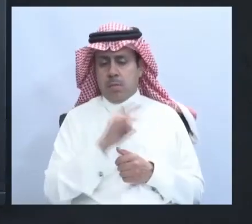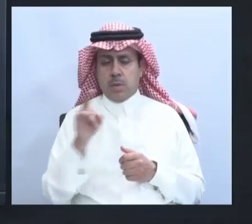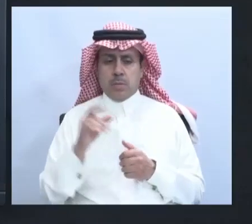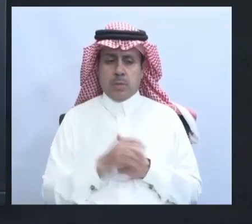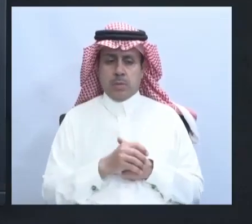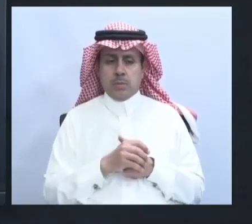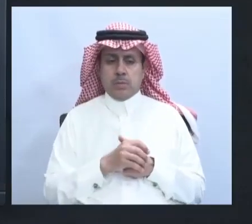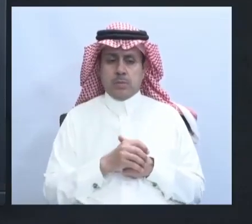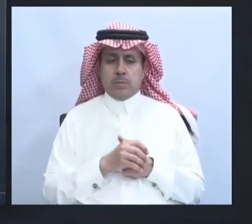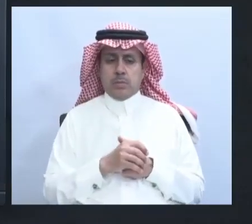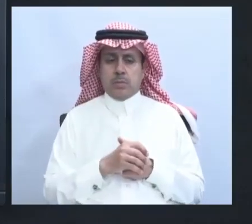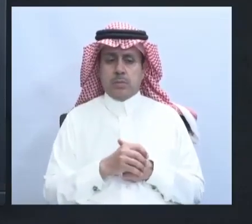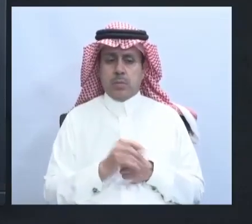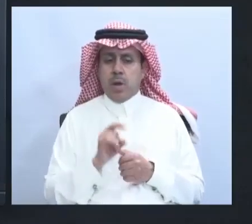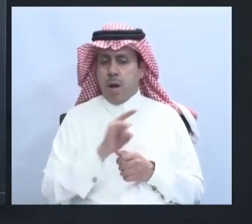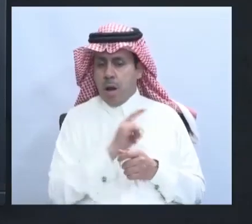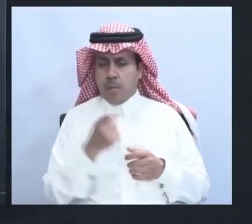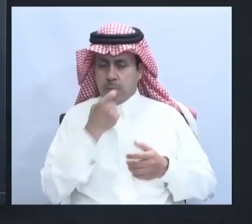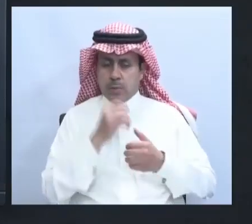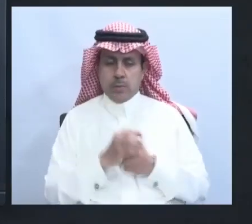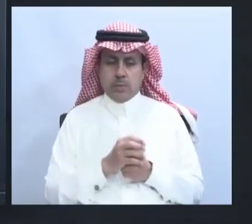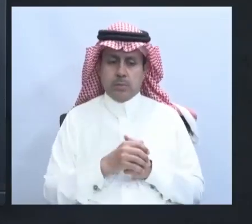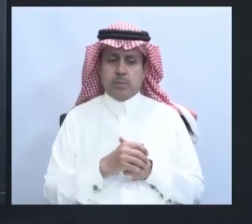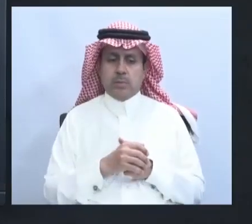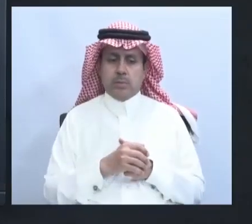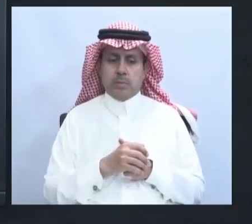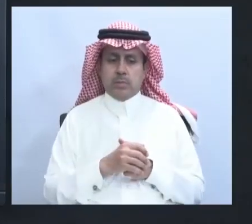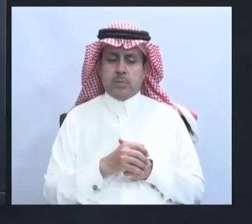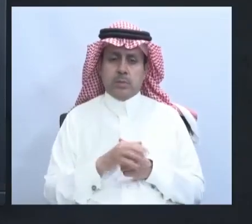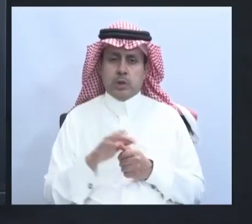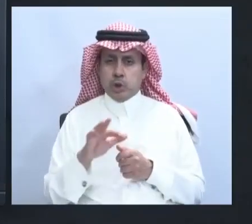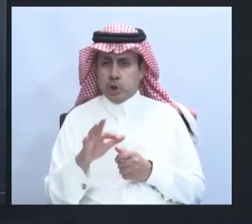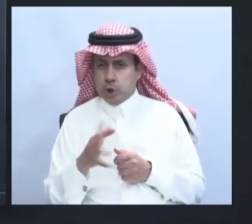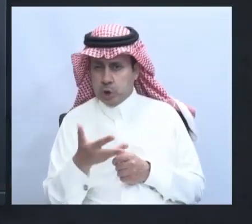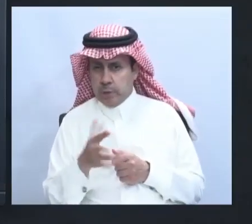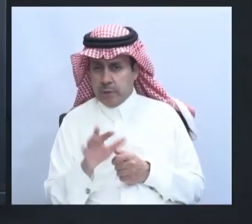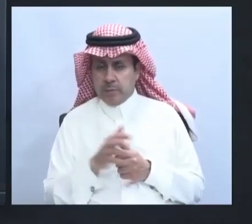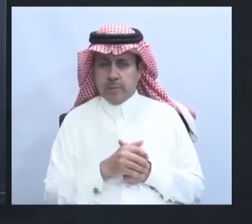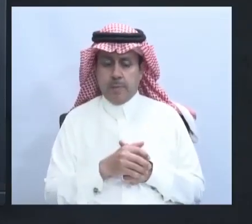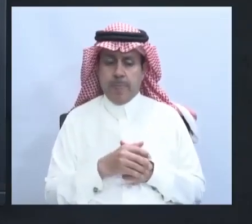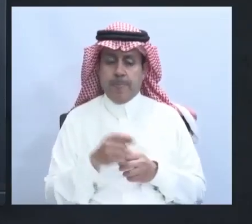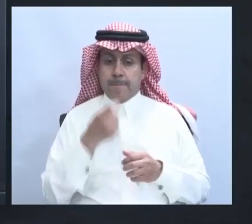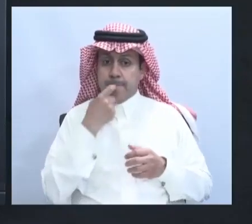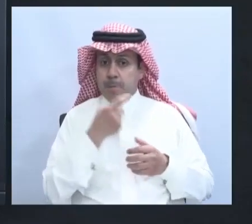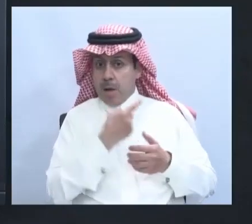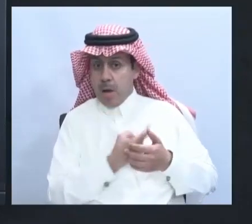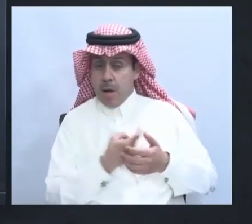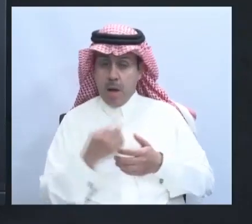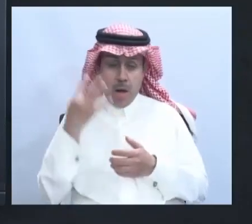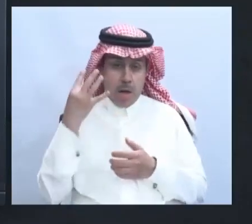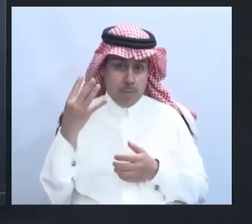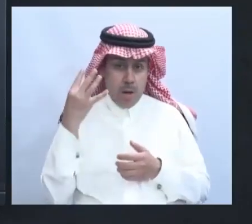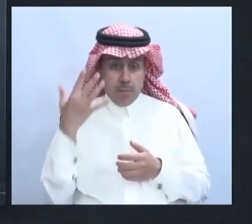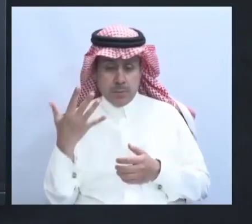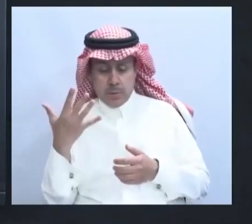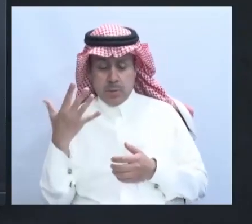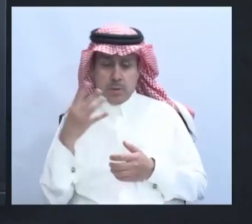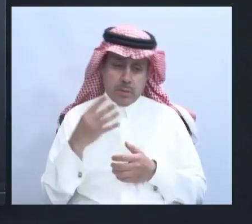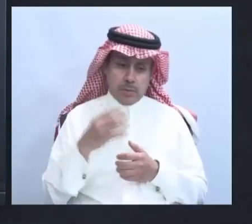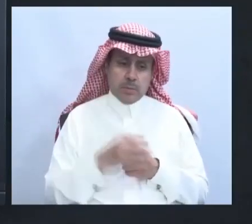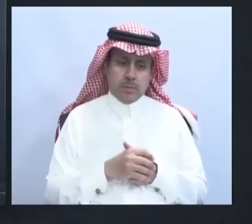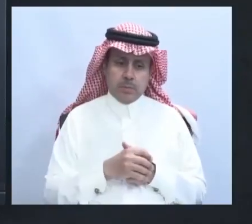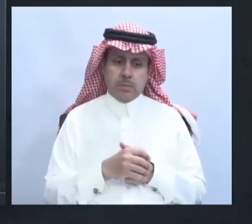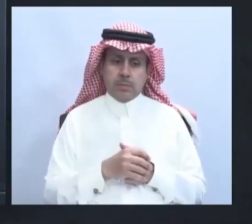او لم ترضع نقول انها لم ترضع كذلك المشكوك فيه في المسالتين السابقتين الشك في